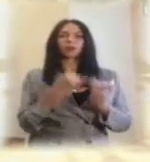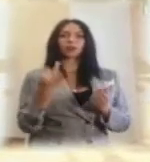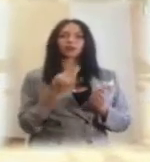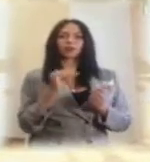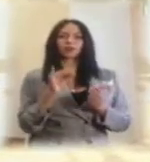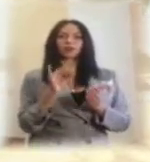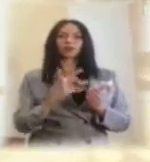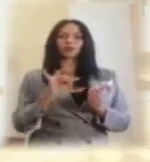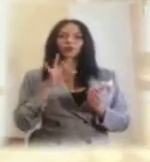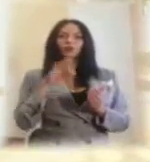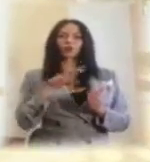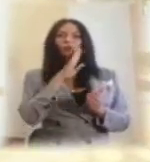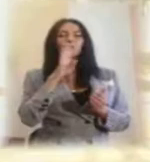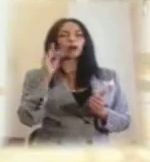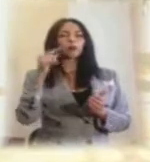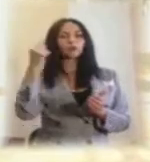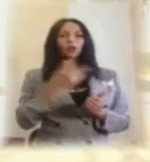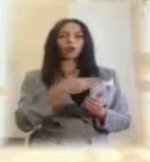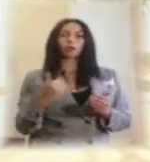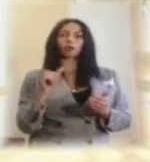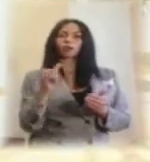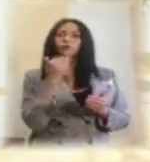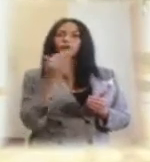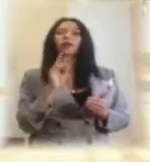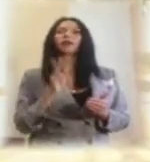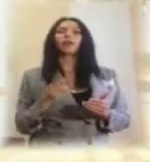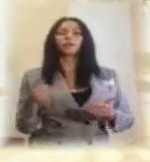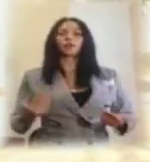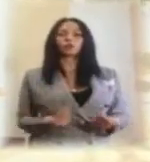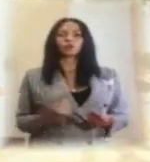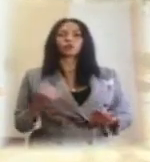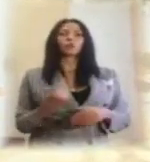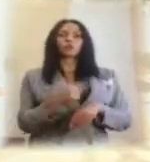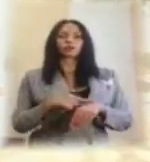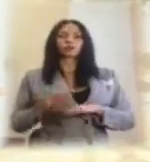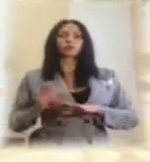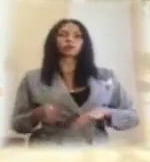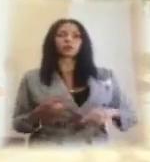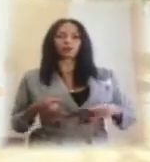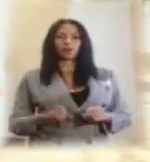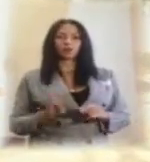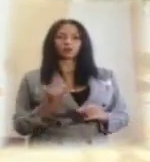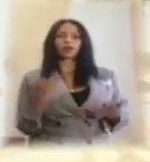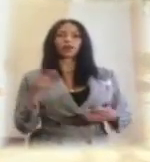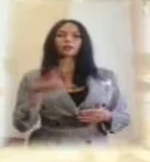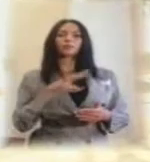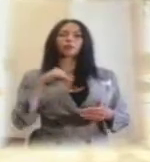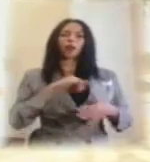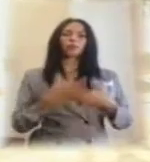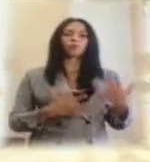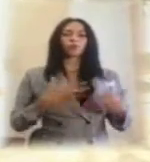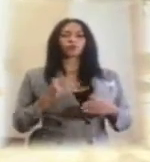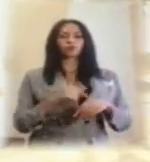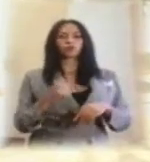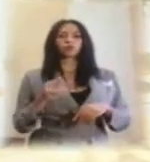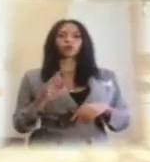у них запитували, як вони прожили перший час після народження дитини, які вони емоції та почуття проживали, як вони